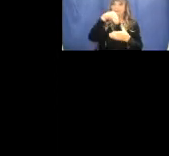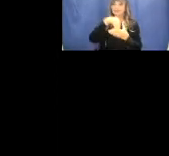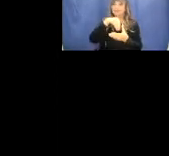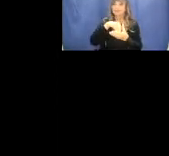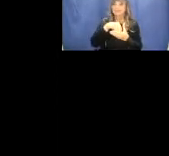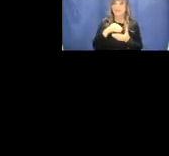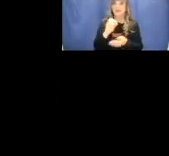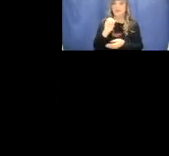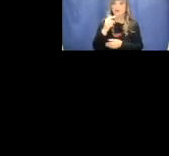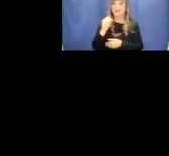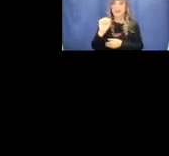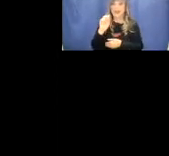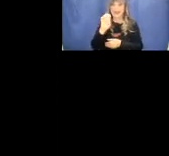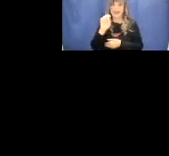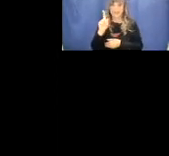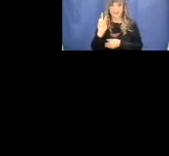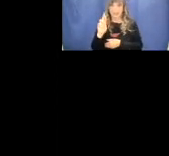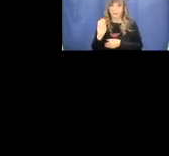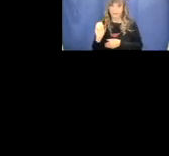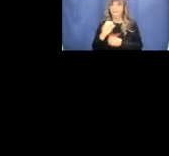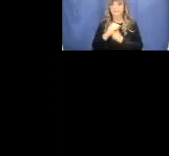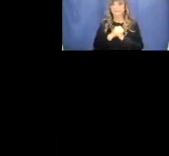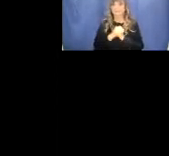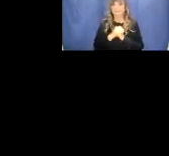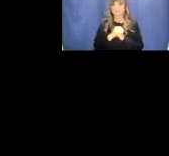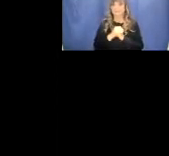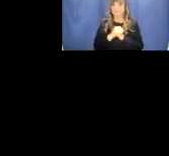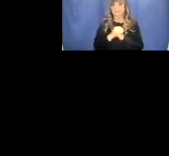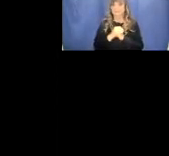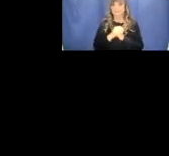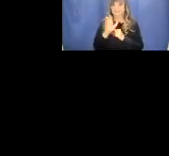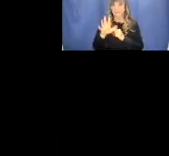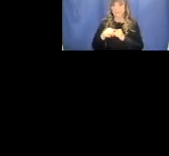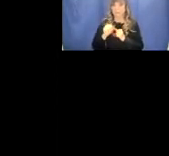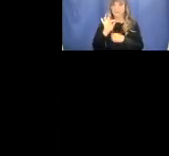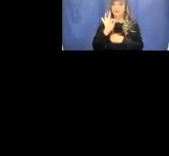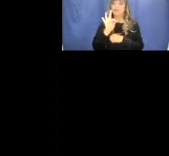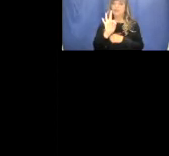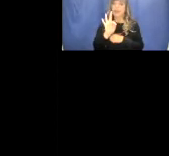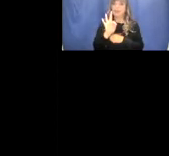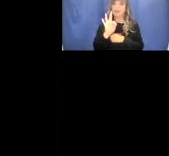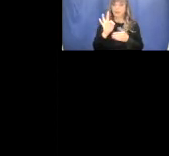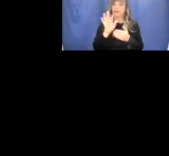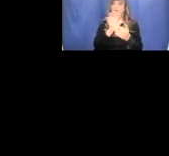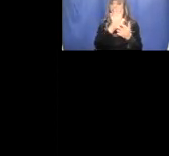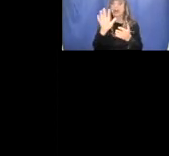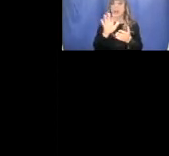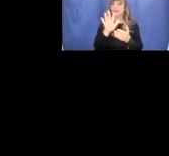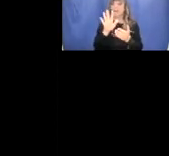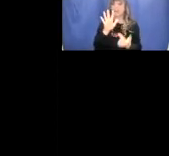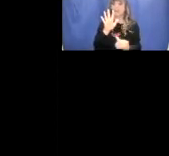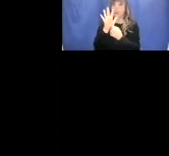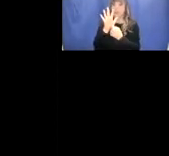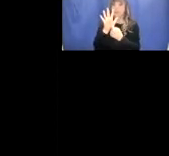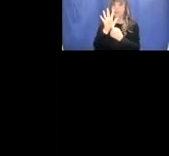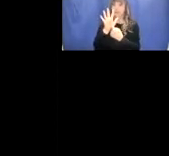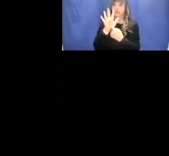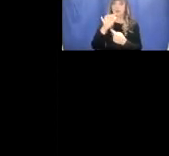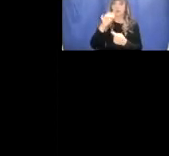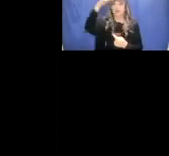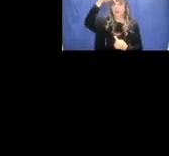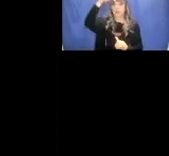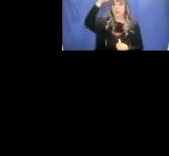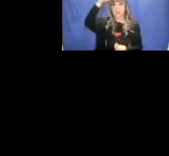con questa procedura abbiamo preso il centro di ogni faccia allora viene voglia di